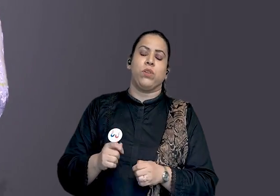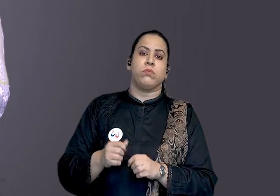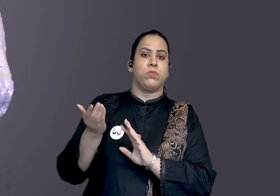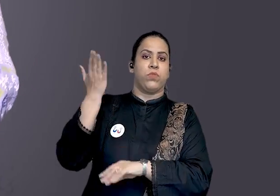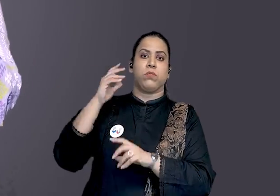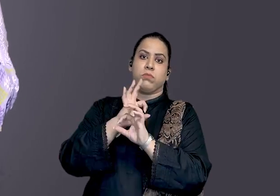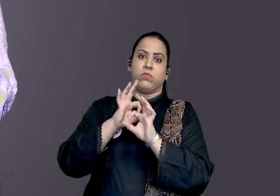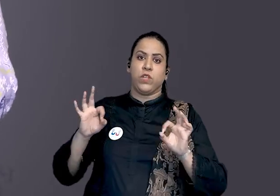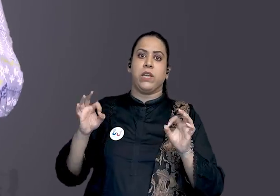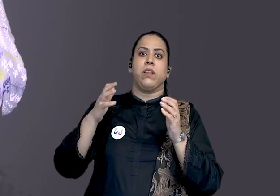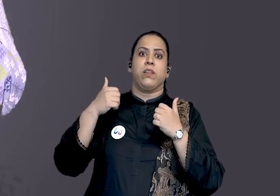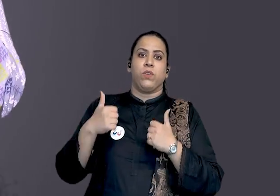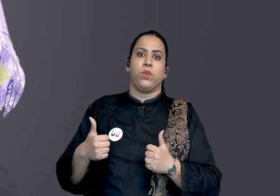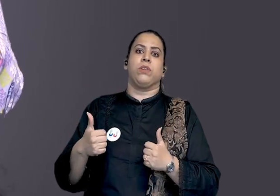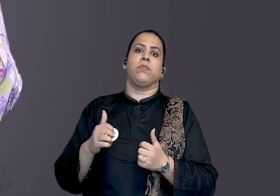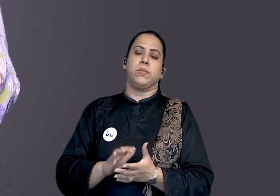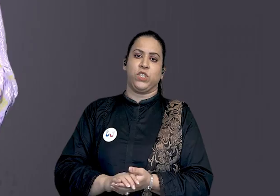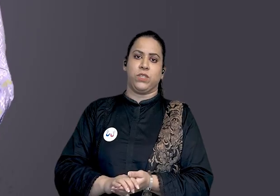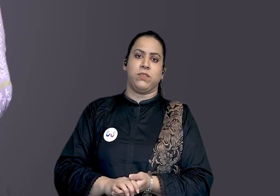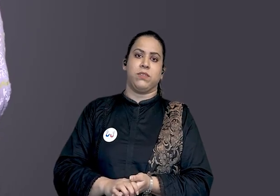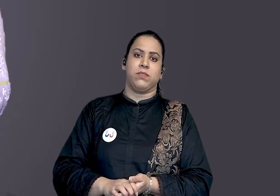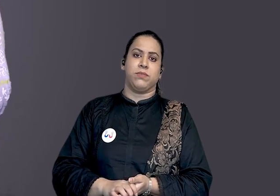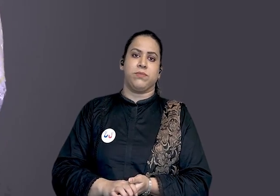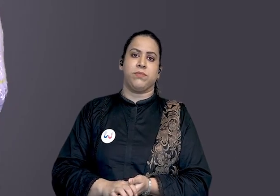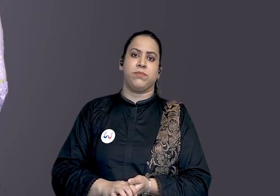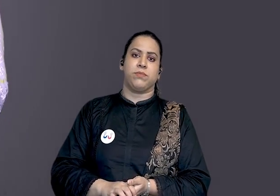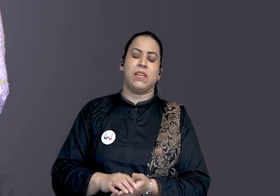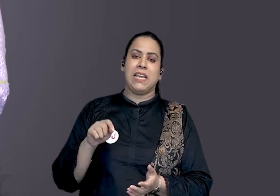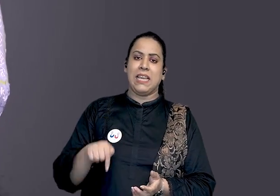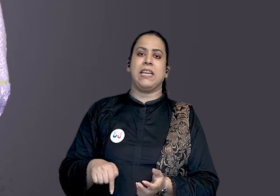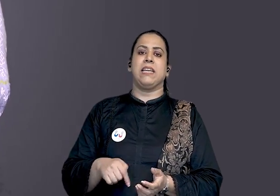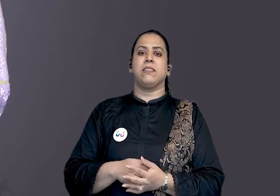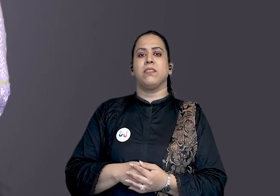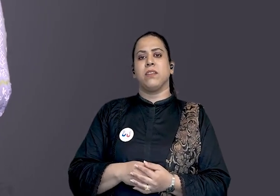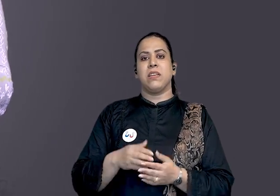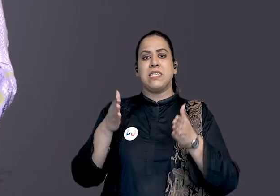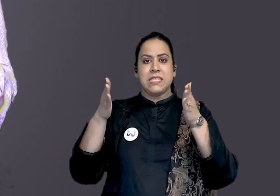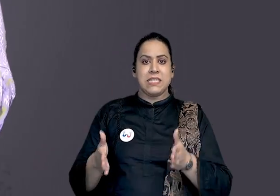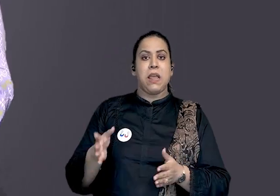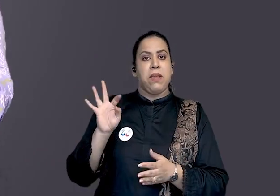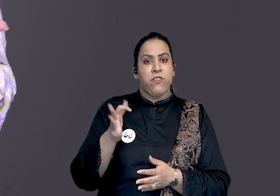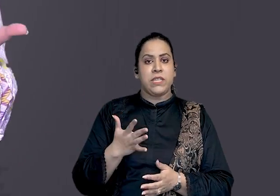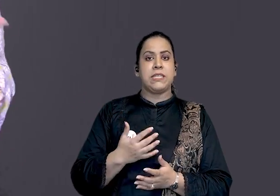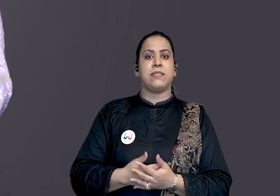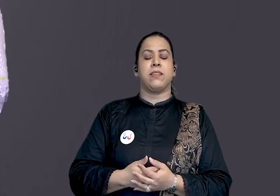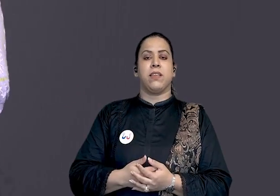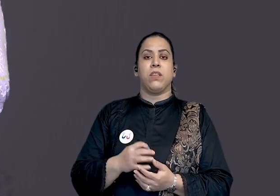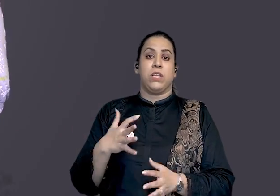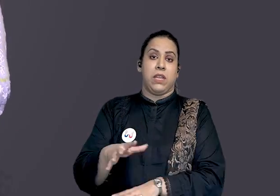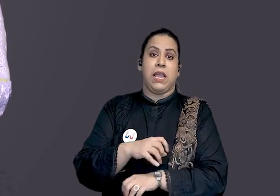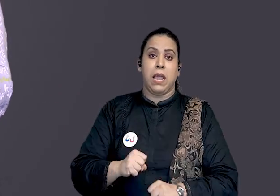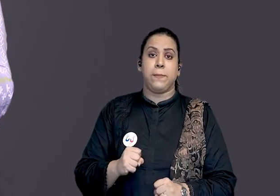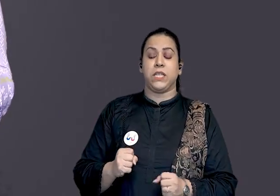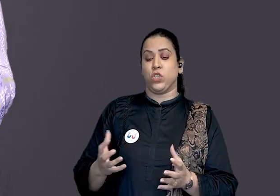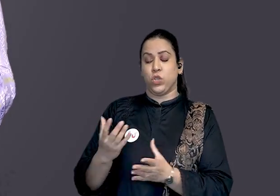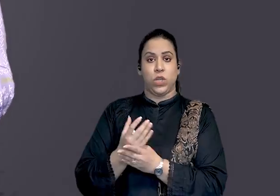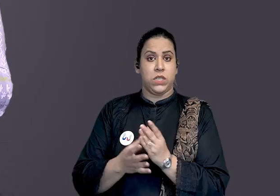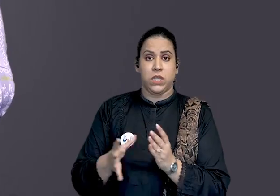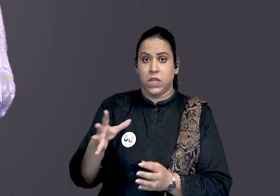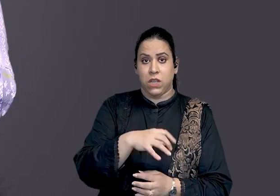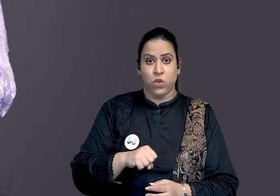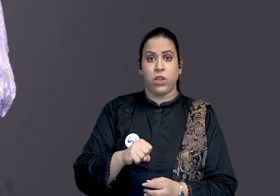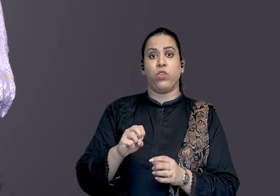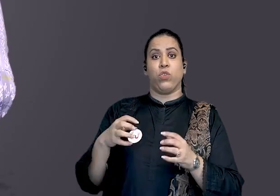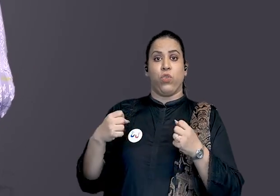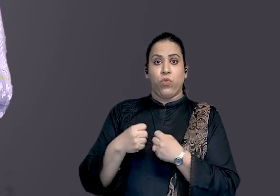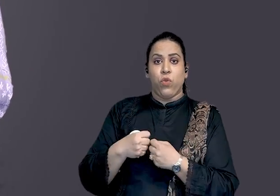1857. تو ان ڈپارٹمنٹس کی فارمیشن کیسے ہوئی؟ آپ میں سے اکثر لوگ جانتے ہوں گے ہمارے یہاں پہ